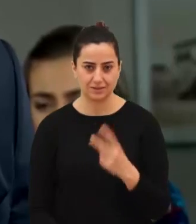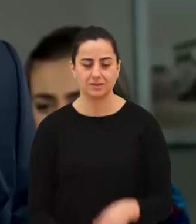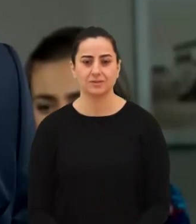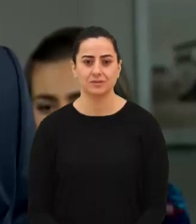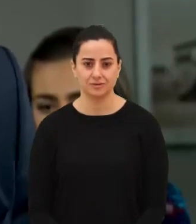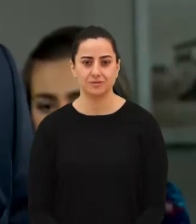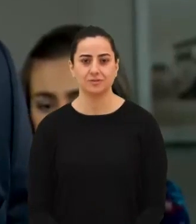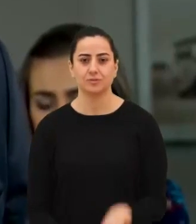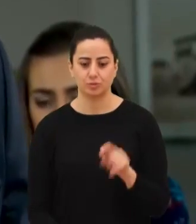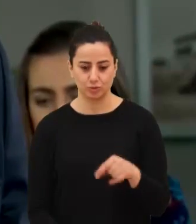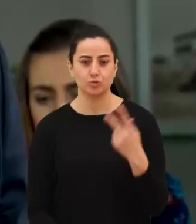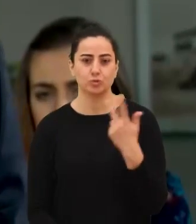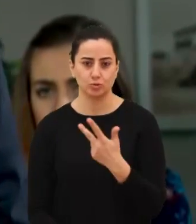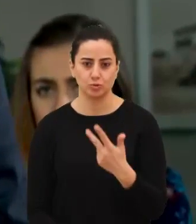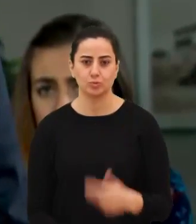Bu da 3.